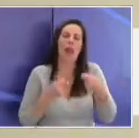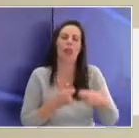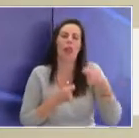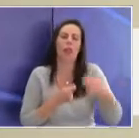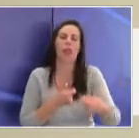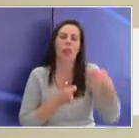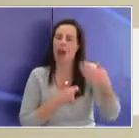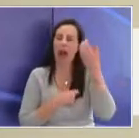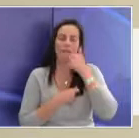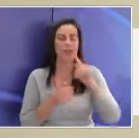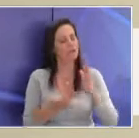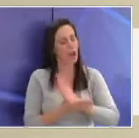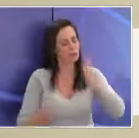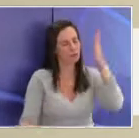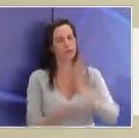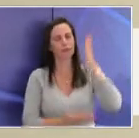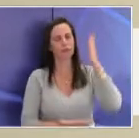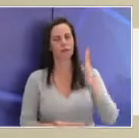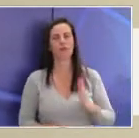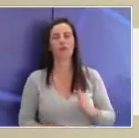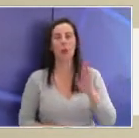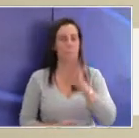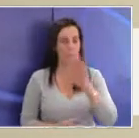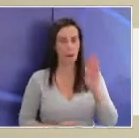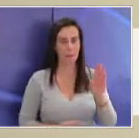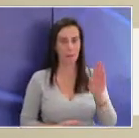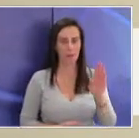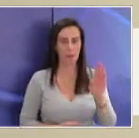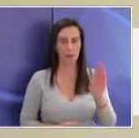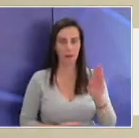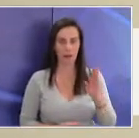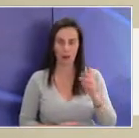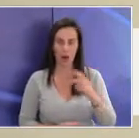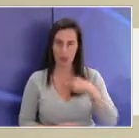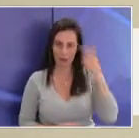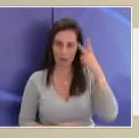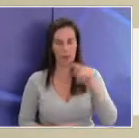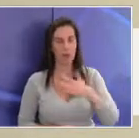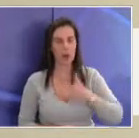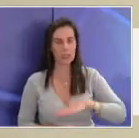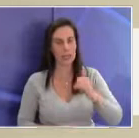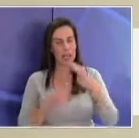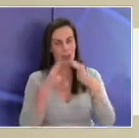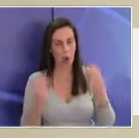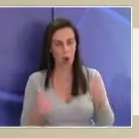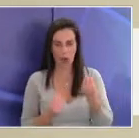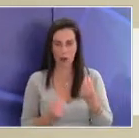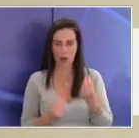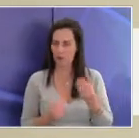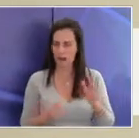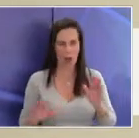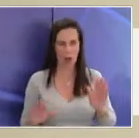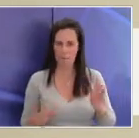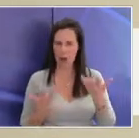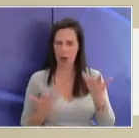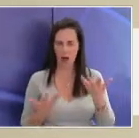לעוד שבוע, ולכן החליטו לחתוך את זה באחת. נתניהו בא, לפחות ככה אני מבין, בא עם רצון כן לפתור את העניין הזה, אבל מהר מאוד